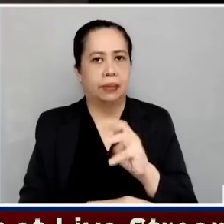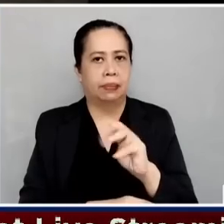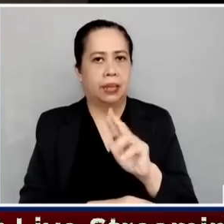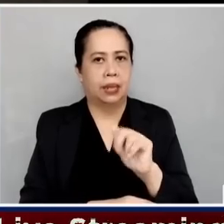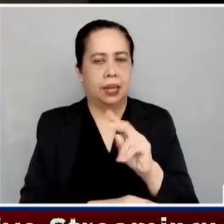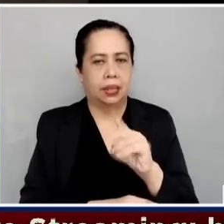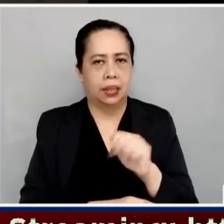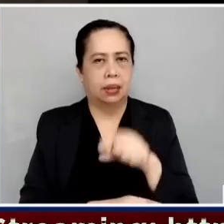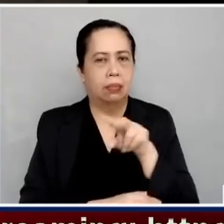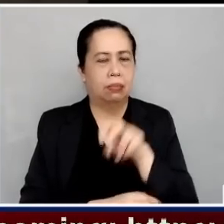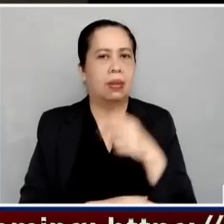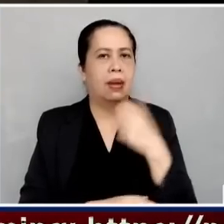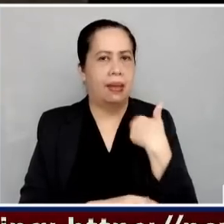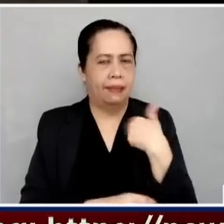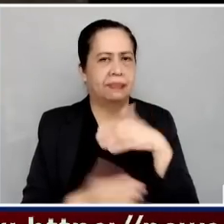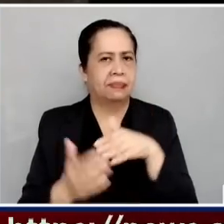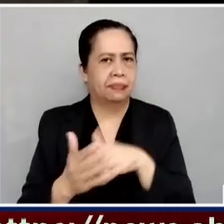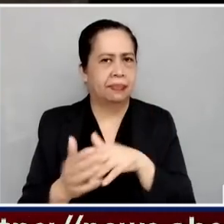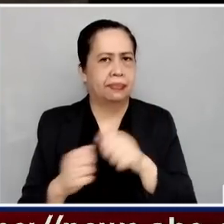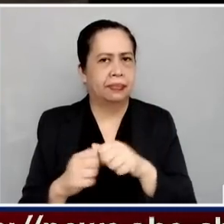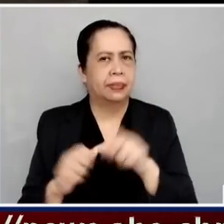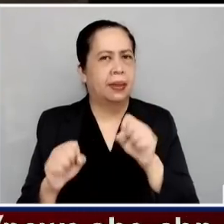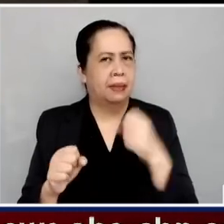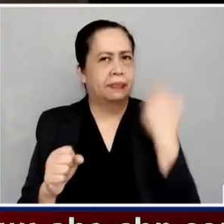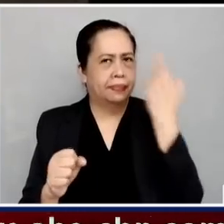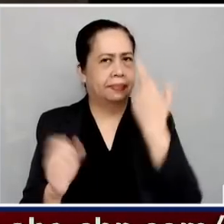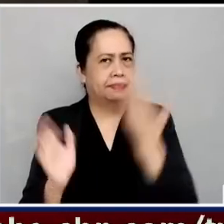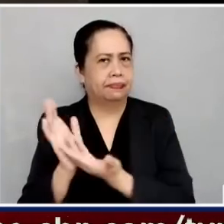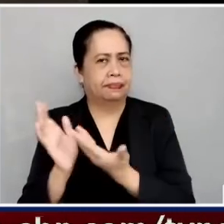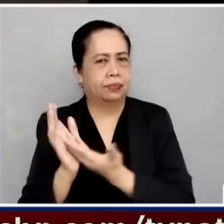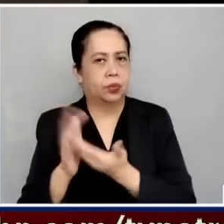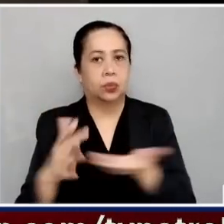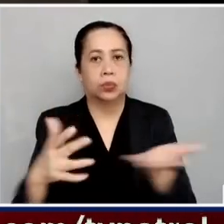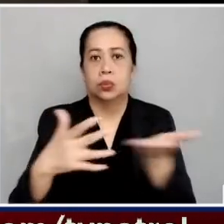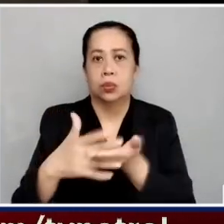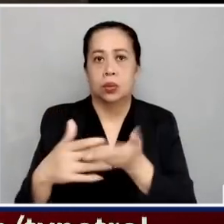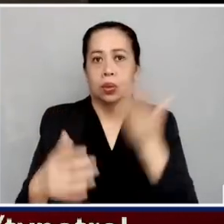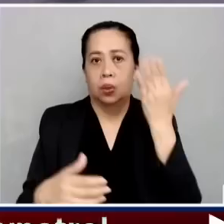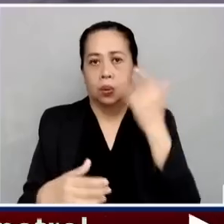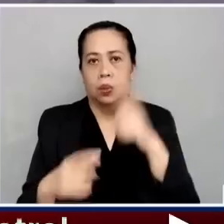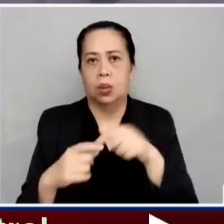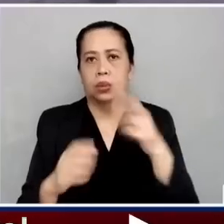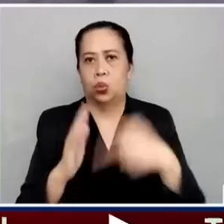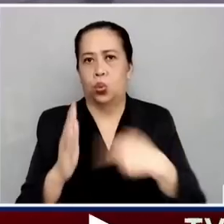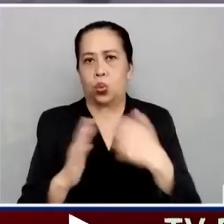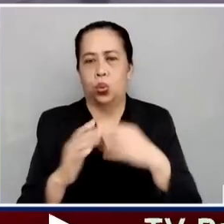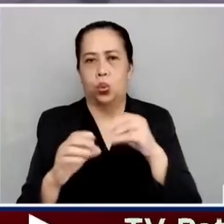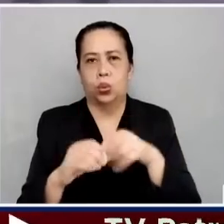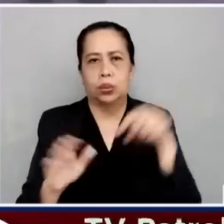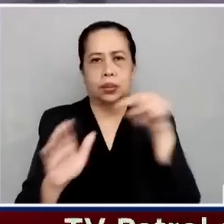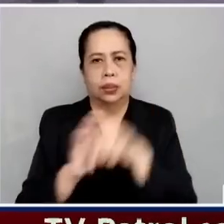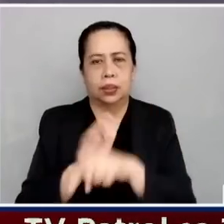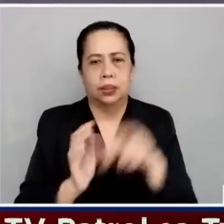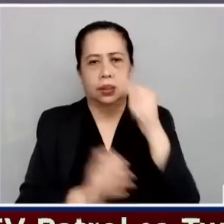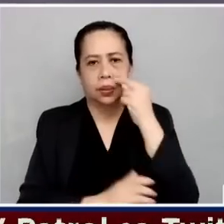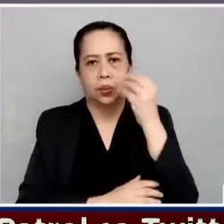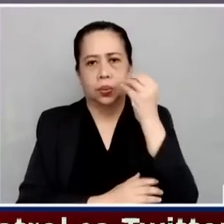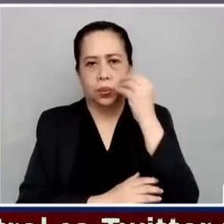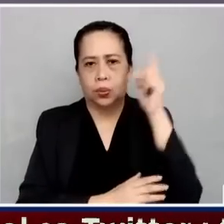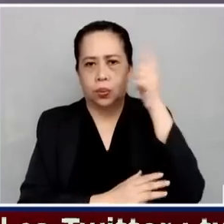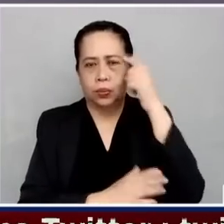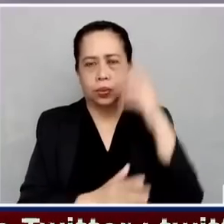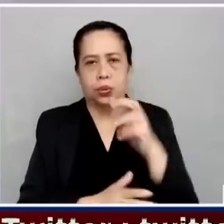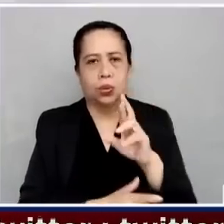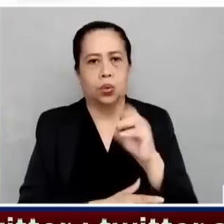matapos makitaan ng prosecutors ng probable cause para kasuhan siya dahil sa kanyang papel umano sa pagpatay kay Negros Oriental Governor